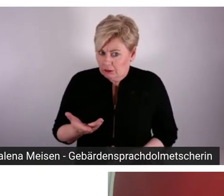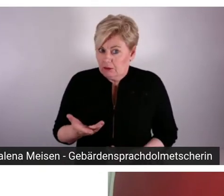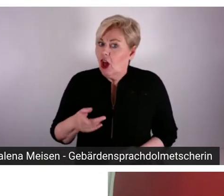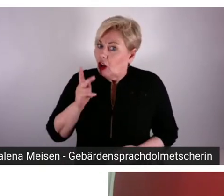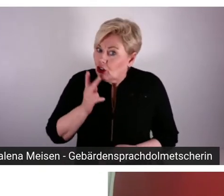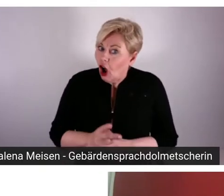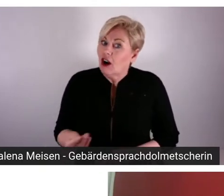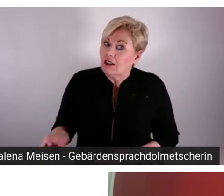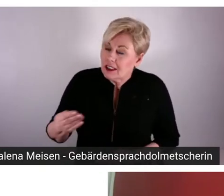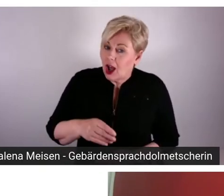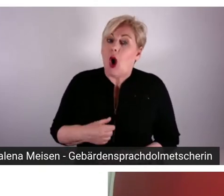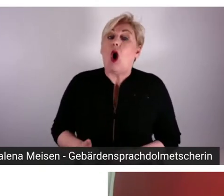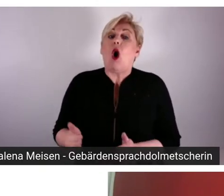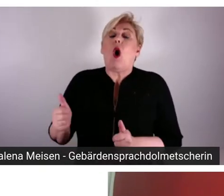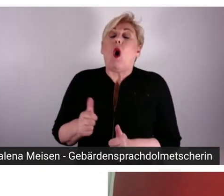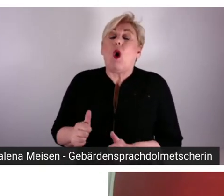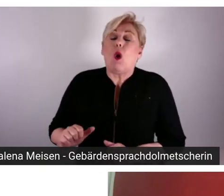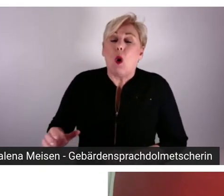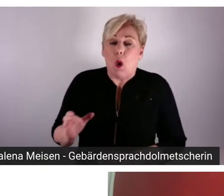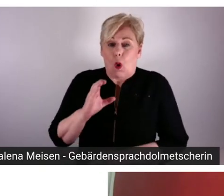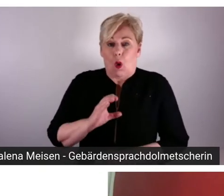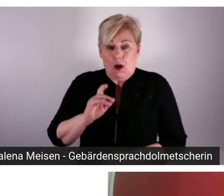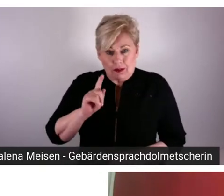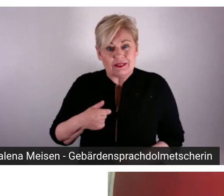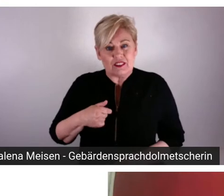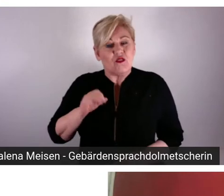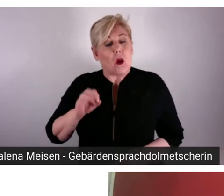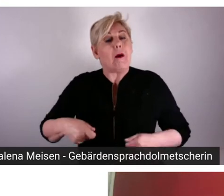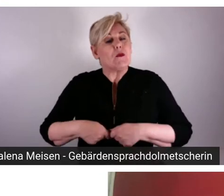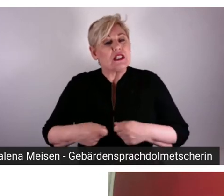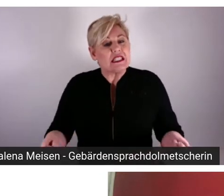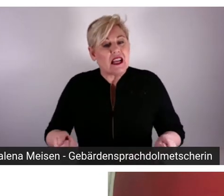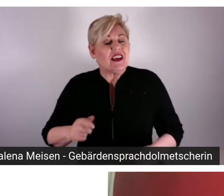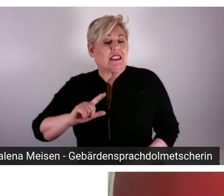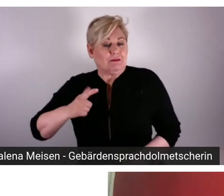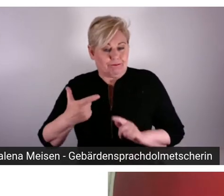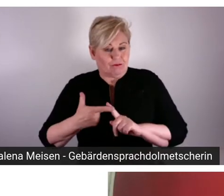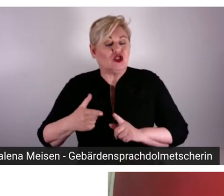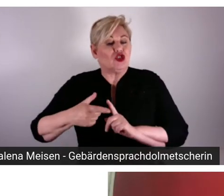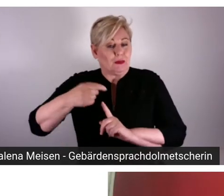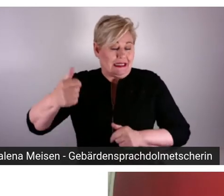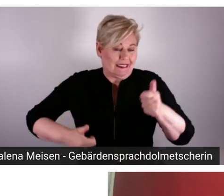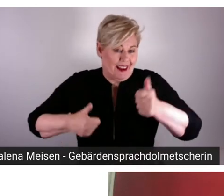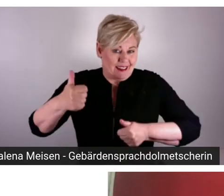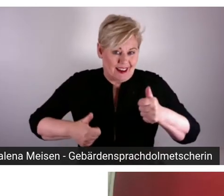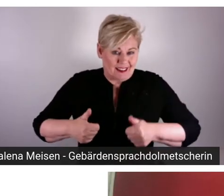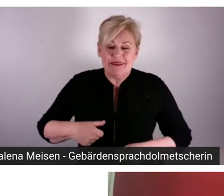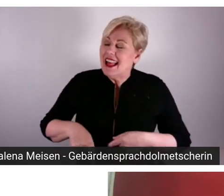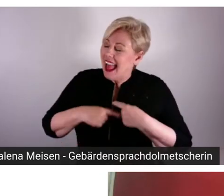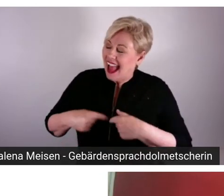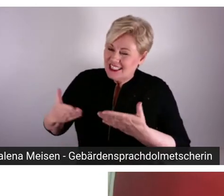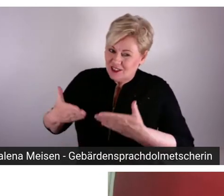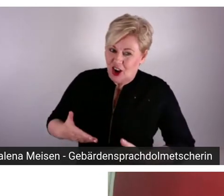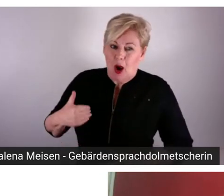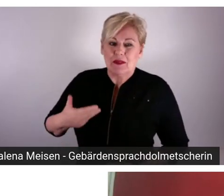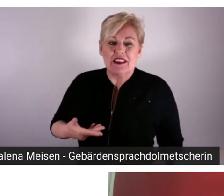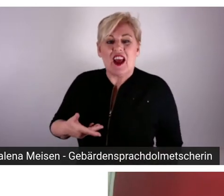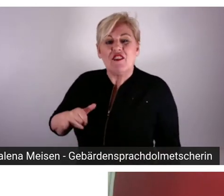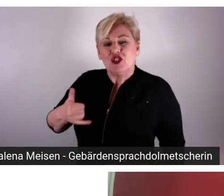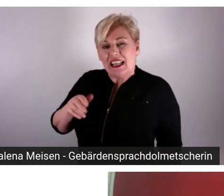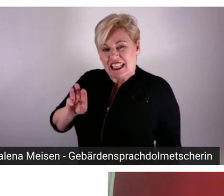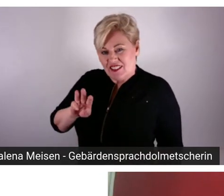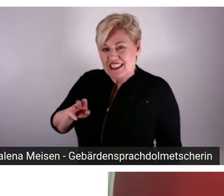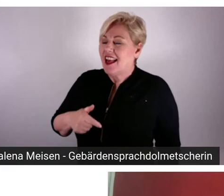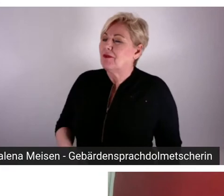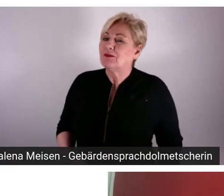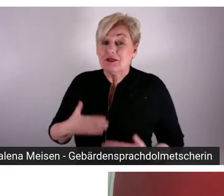auch Co-Spitzenkandidatin der Linken für die Bundestagswahl. Herzlich willkommen, Janine Wissler. Vielen Dank für die